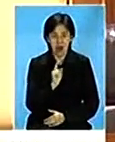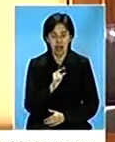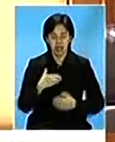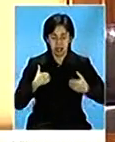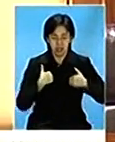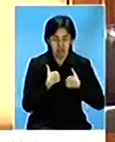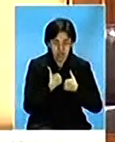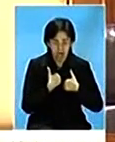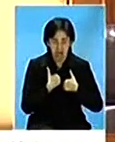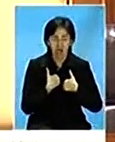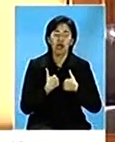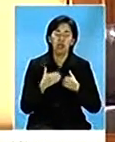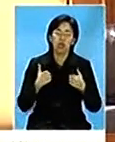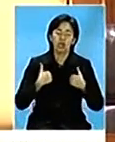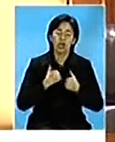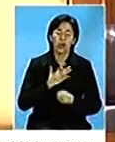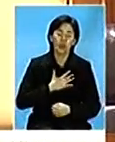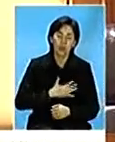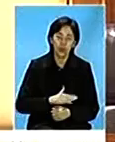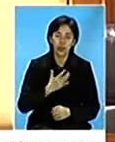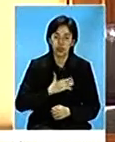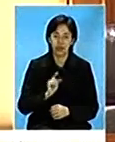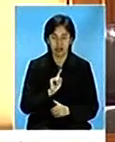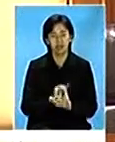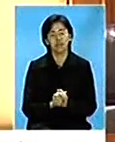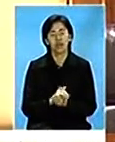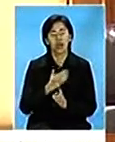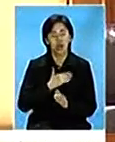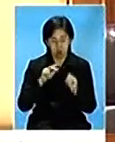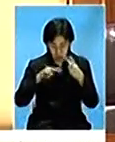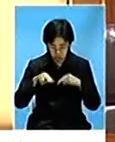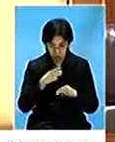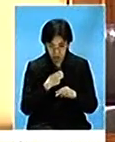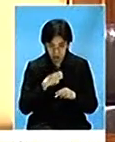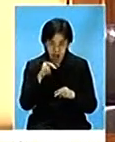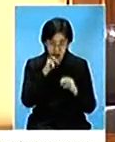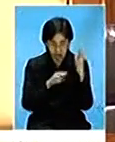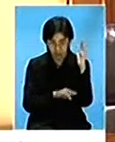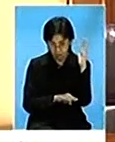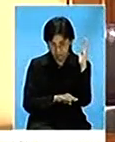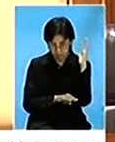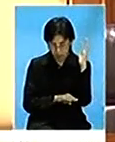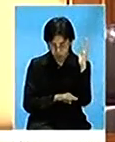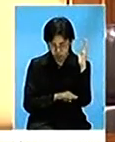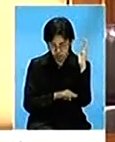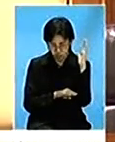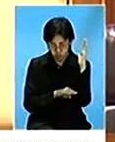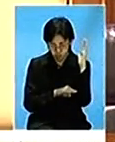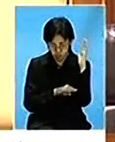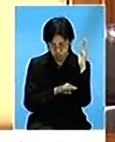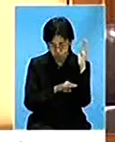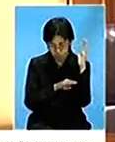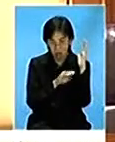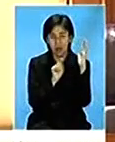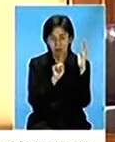ขึ้นกับตอนเหนื่อยลงยังไงไอ้นี่ก็เหมือนกันนะครับเราก็ต้องการจะตรวจสอบตั้งแต่น้ำต่ำสุดนะฮะขึ้นไปเรื่อยๆว่ามันมีปฏิกิริยา